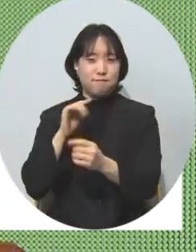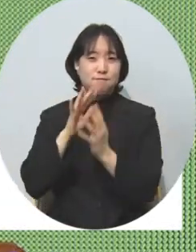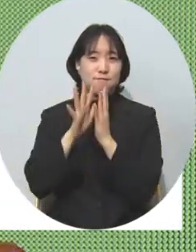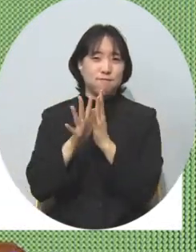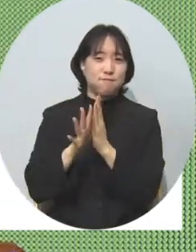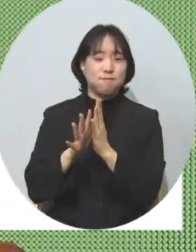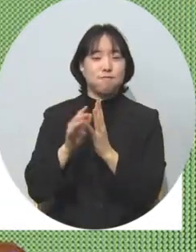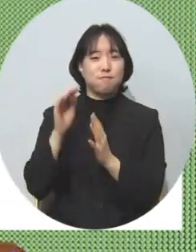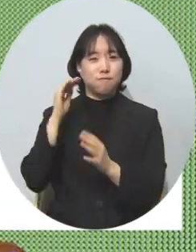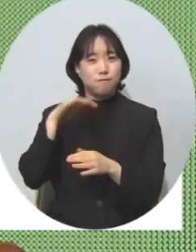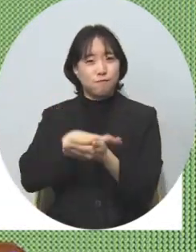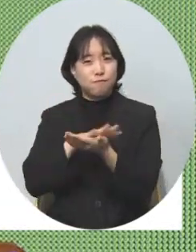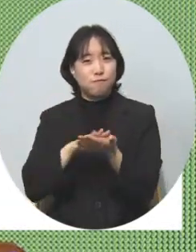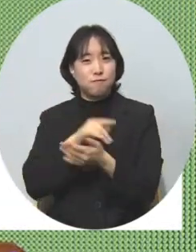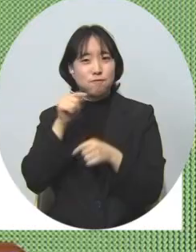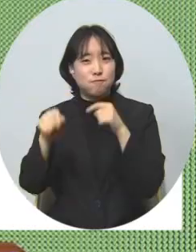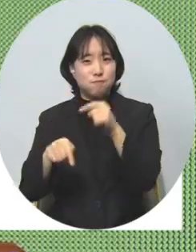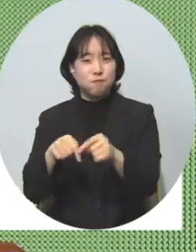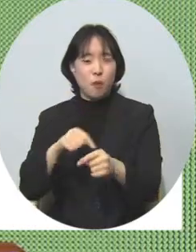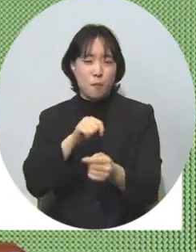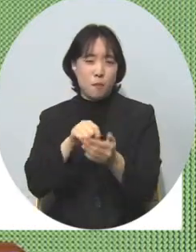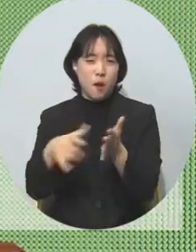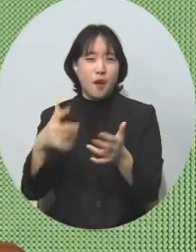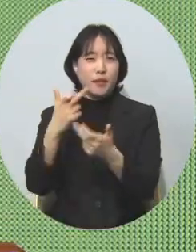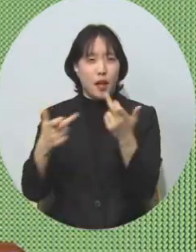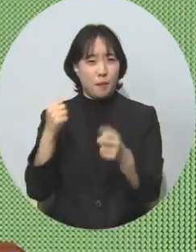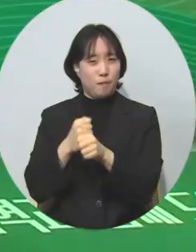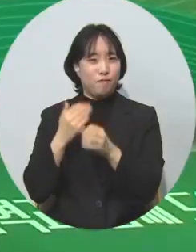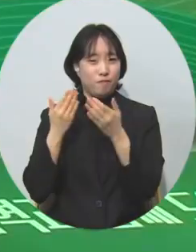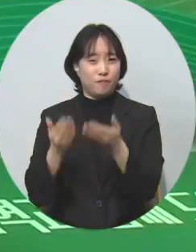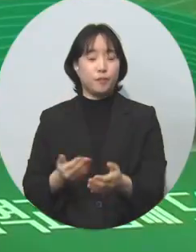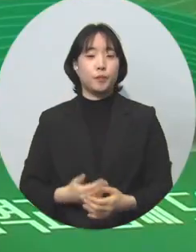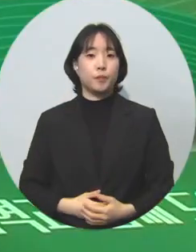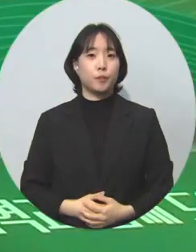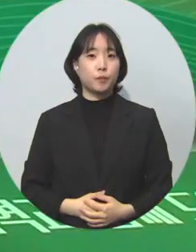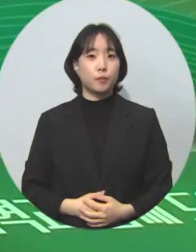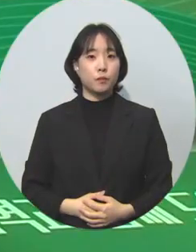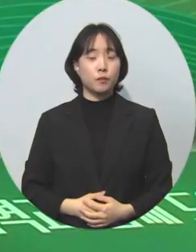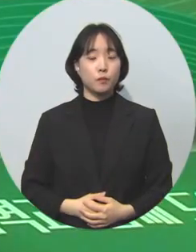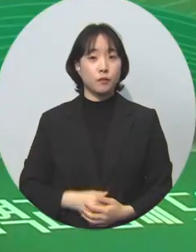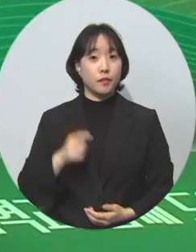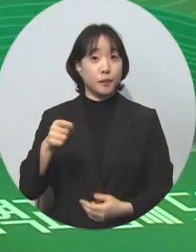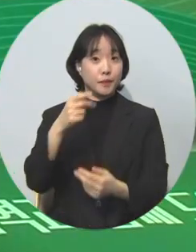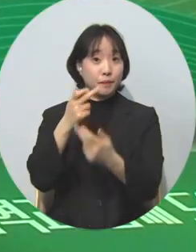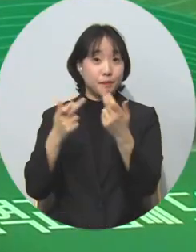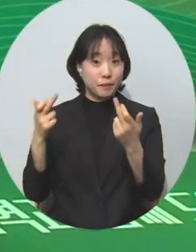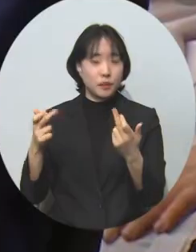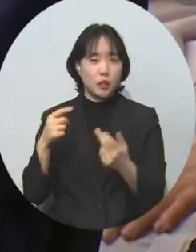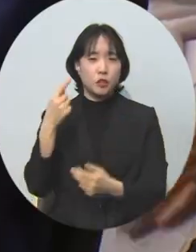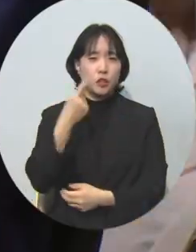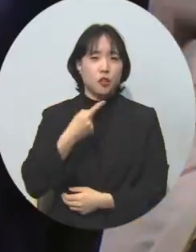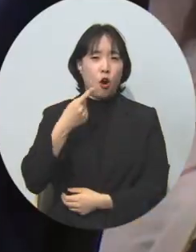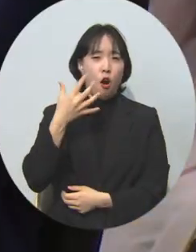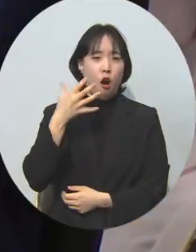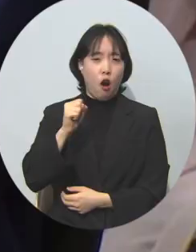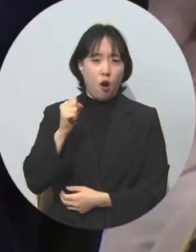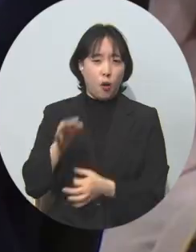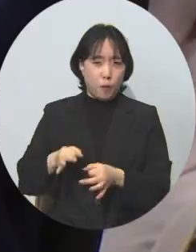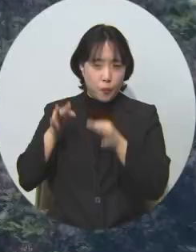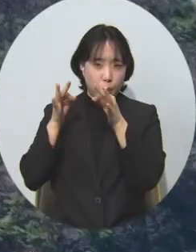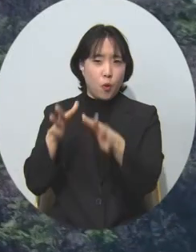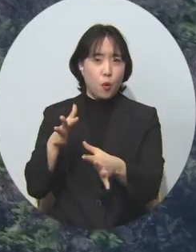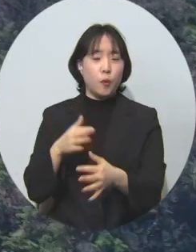대한민국 대표 명산으로 만들겠습니다 정부는 팔공산 국립공원에 천억원 규모의 재정을 투입합니다